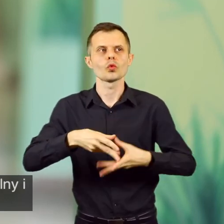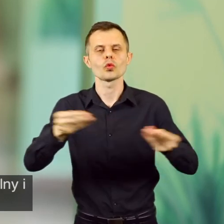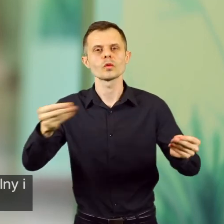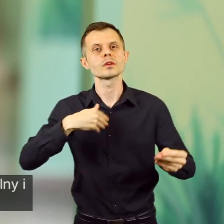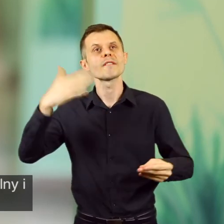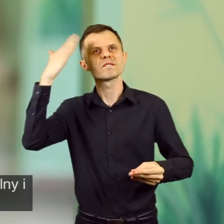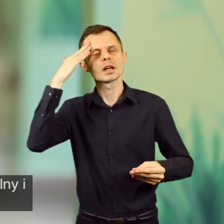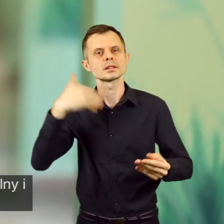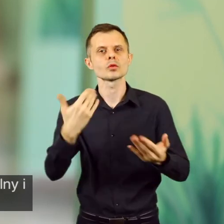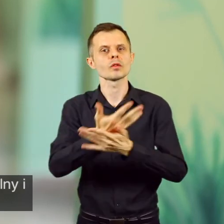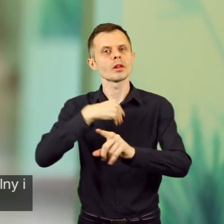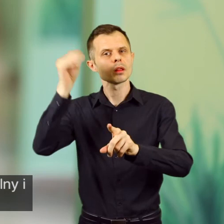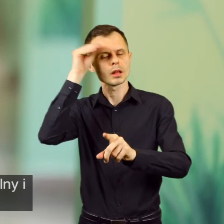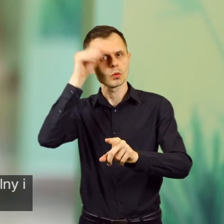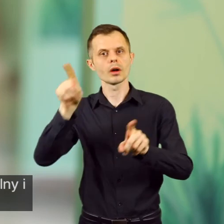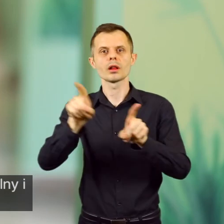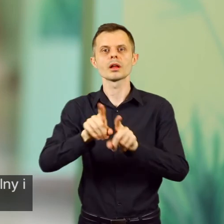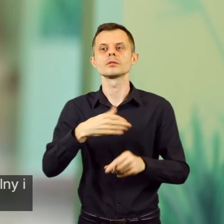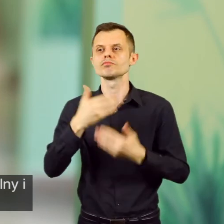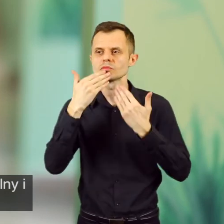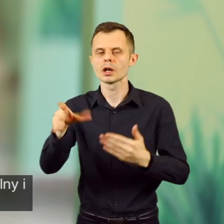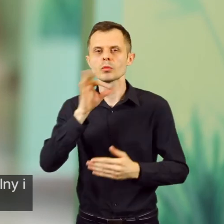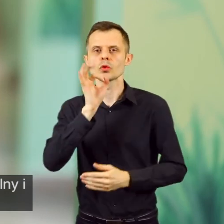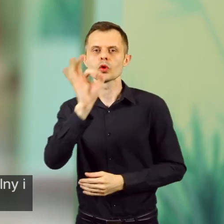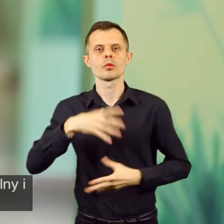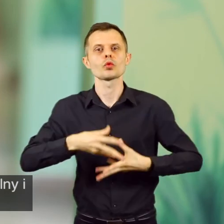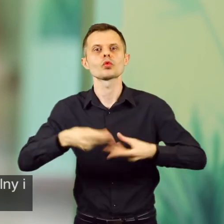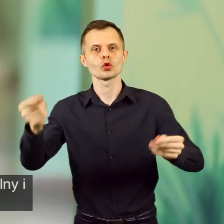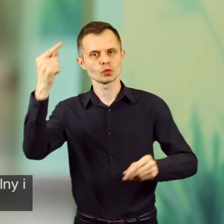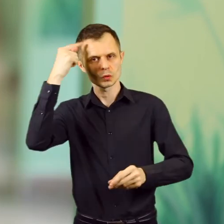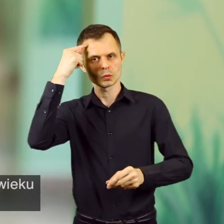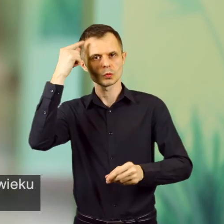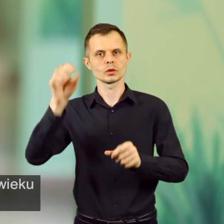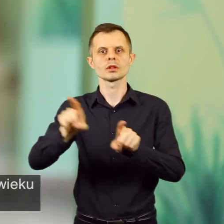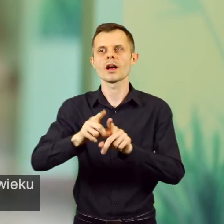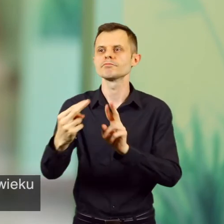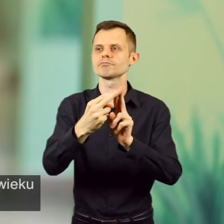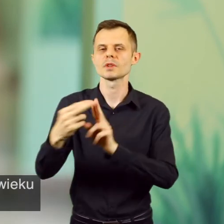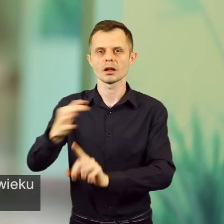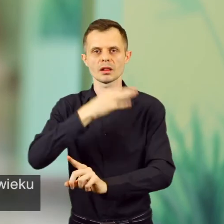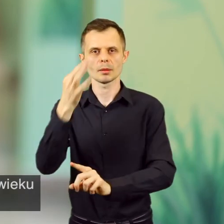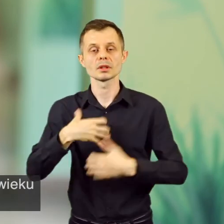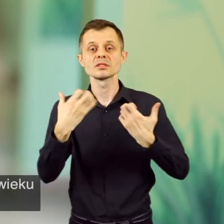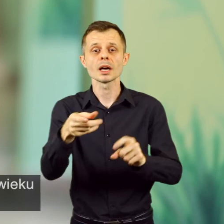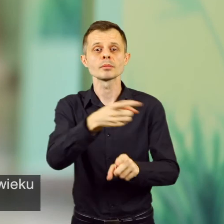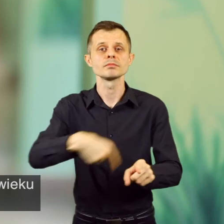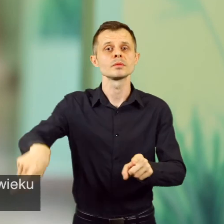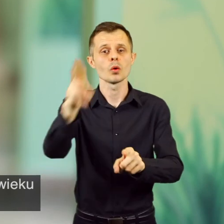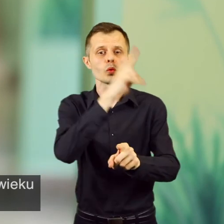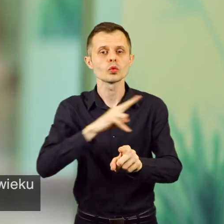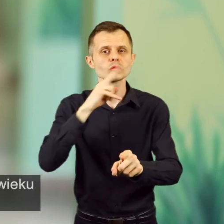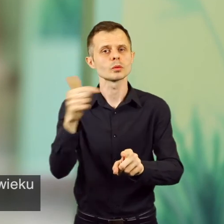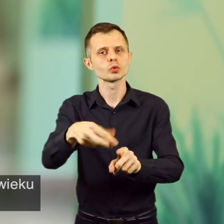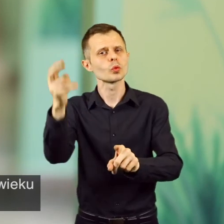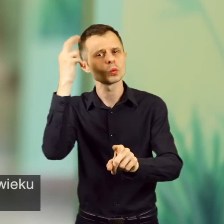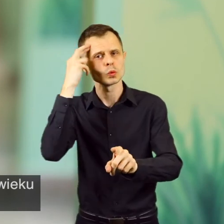wiedzy, że pozwala na prawidłowy rozwój intelektualny i socjalny. chcemy, żeby rodzice zrozumieli, jak